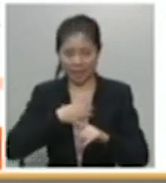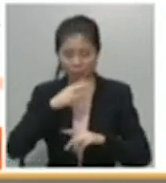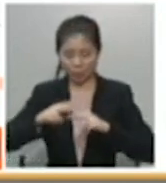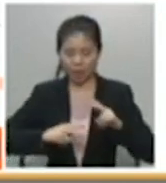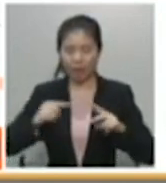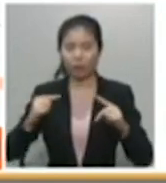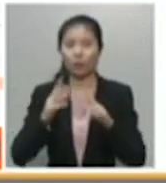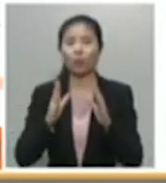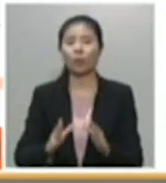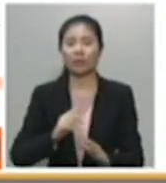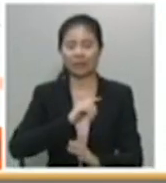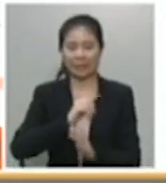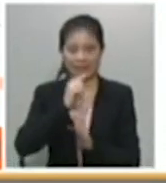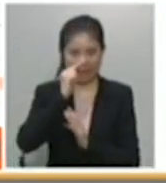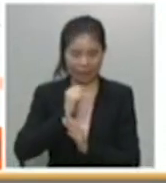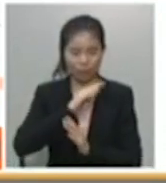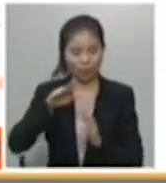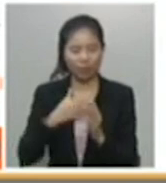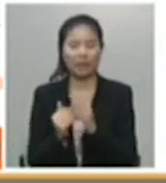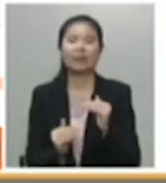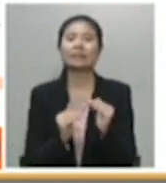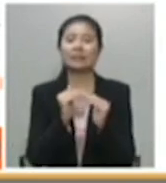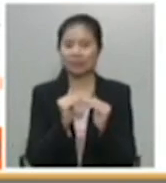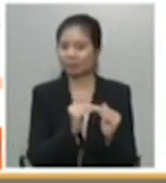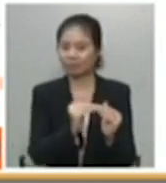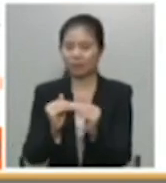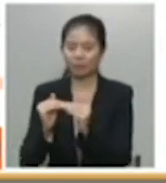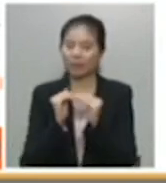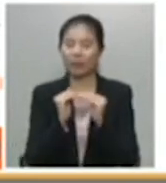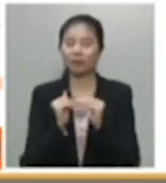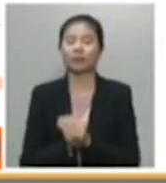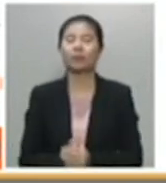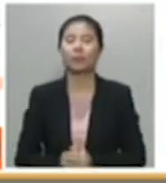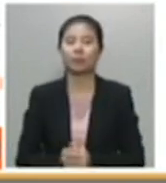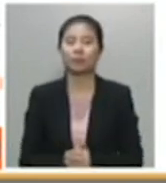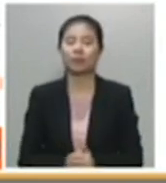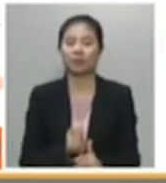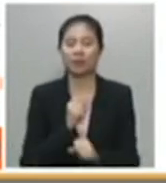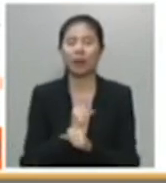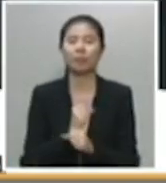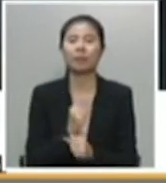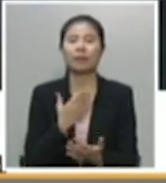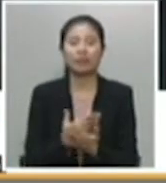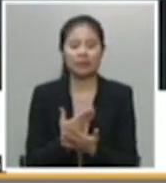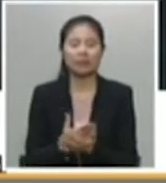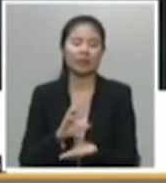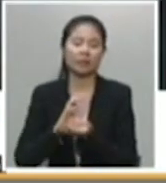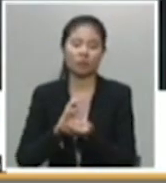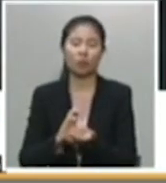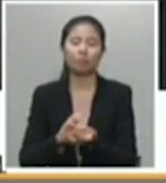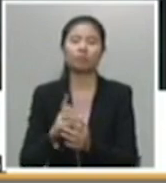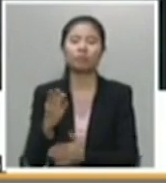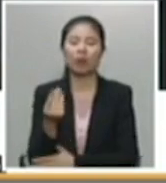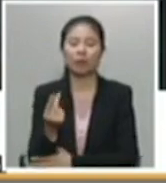คนได้รับสิทธิในระดับเดียวกันถามว่าเราต้องใช้เงินเท่าไหร่ ผมบอกได้เลยนะ